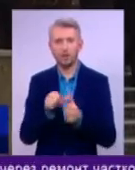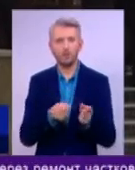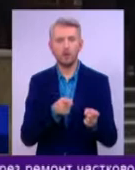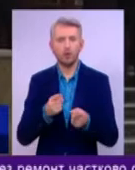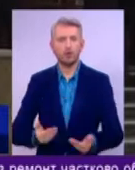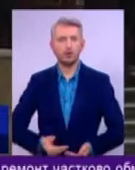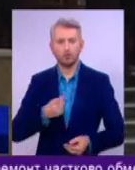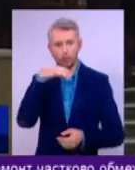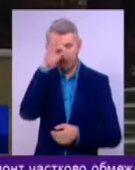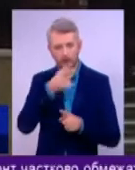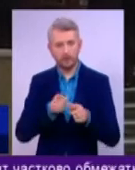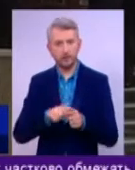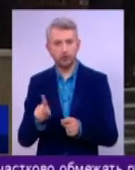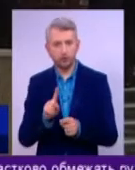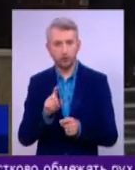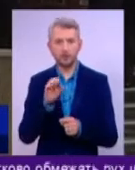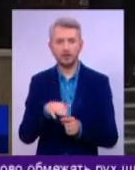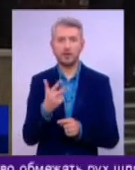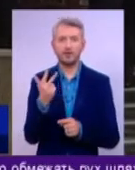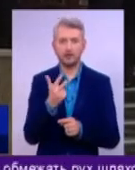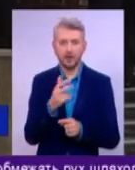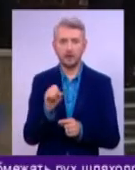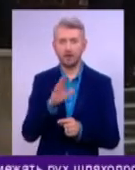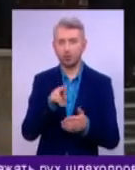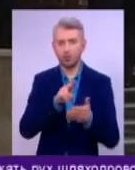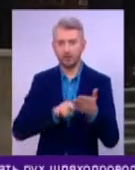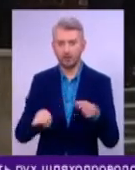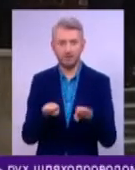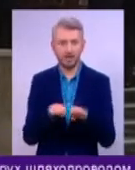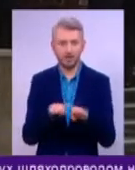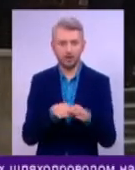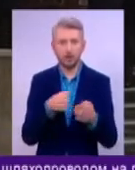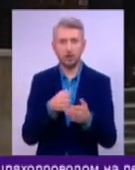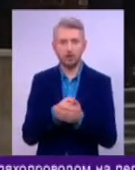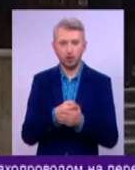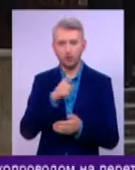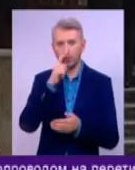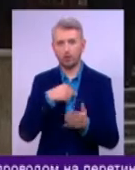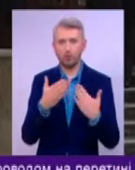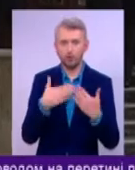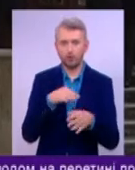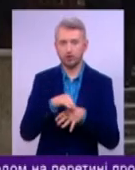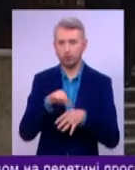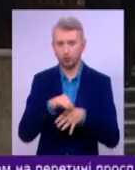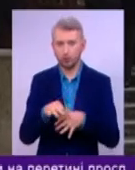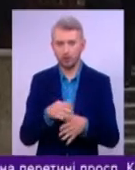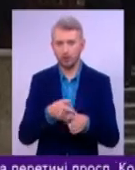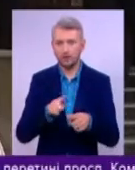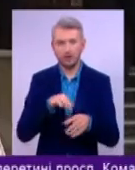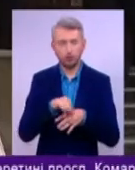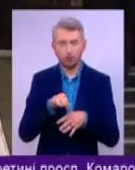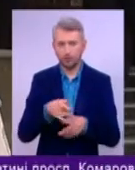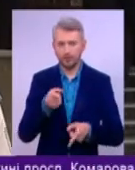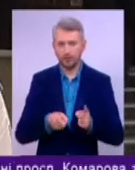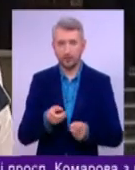що? Це стаття 3 Євроконвенція, це прирівнюється до поганого поводження і тортур. Це тортури, саме натуральне.